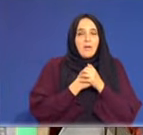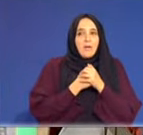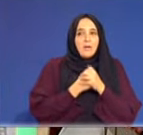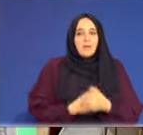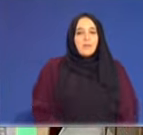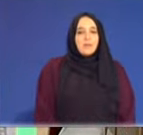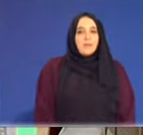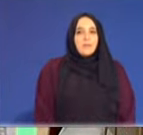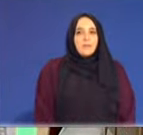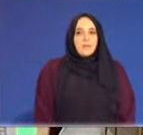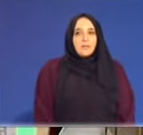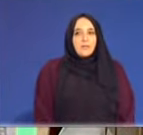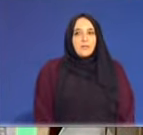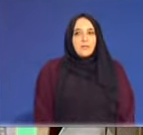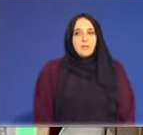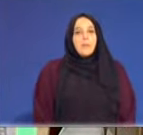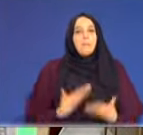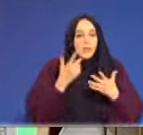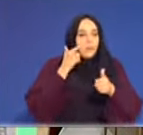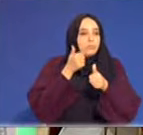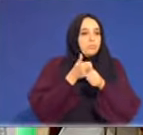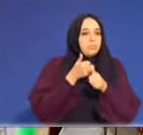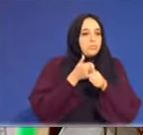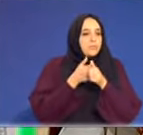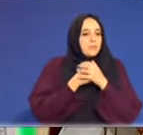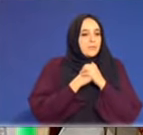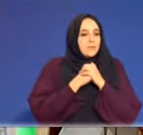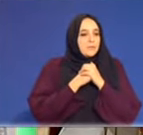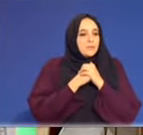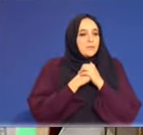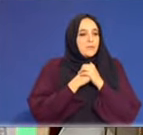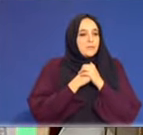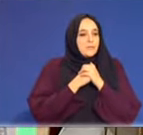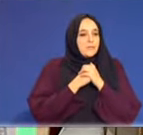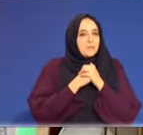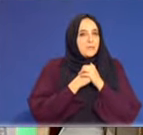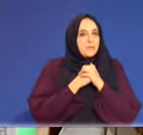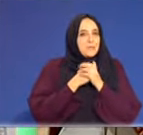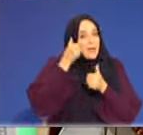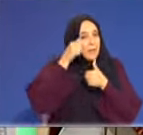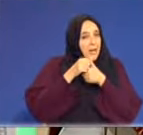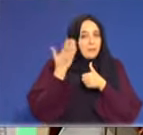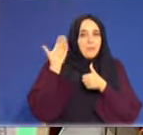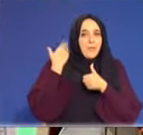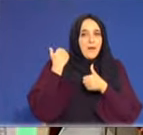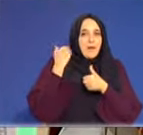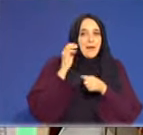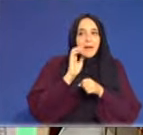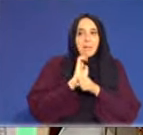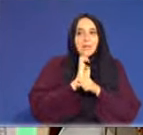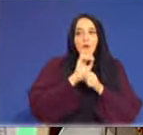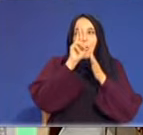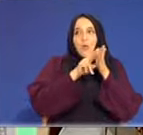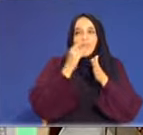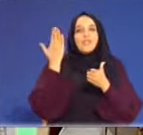الاستوديو؟ طيب ستشاهدون أو ربما تعود ذكرياتكم إلى هذا الروبورتاج